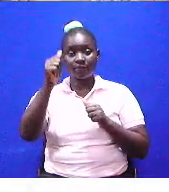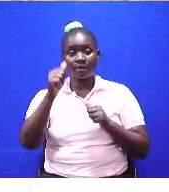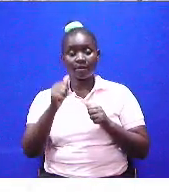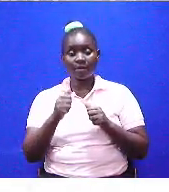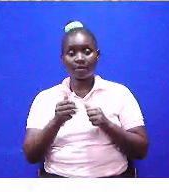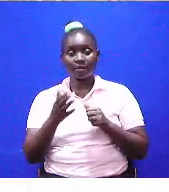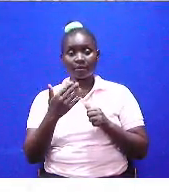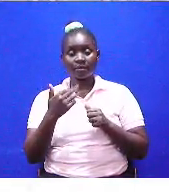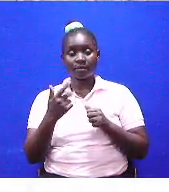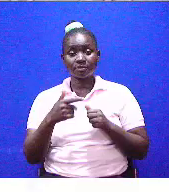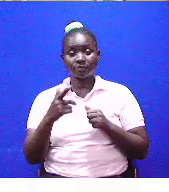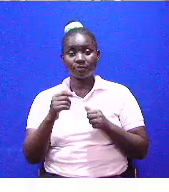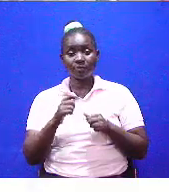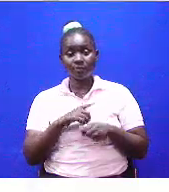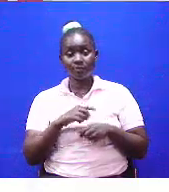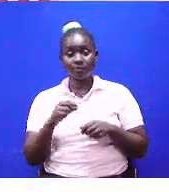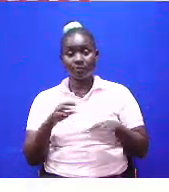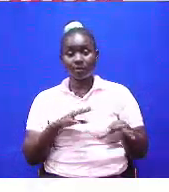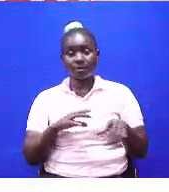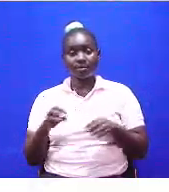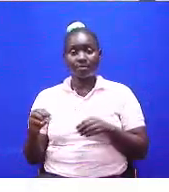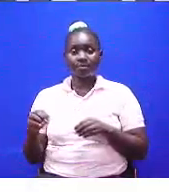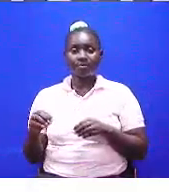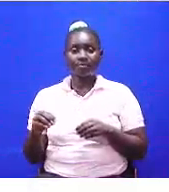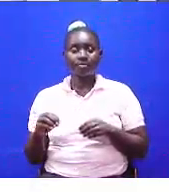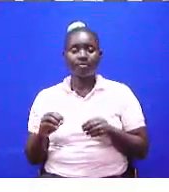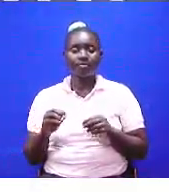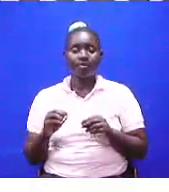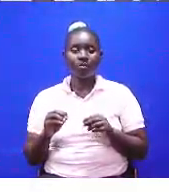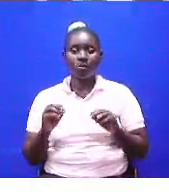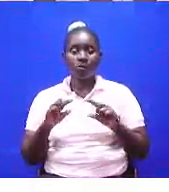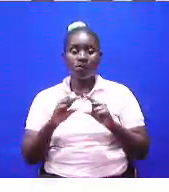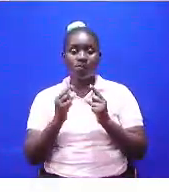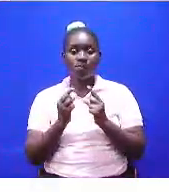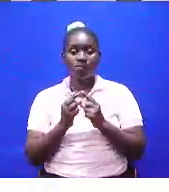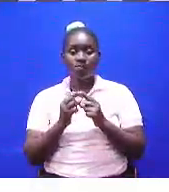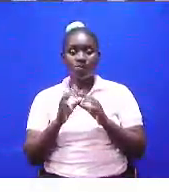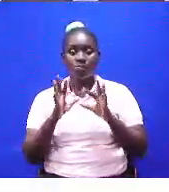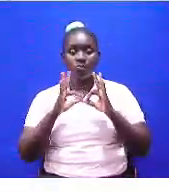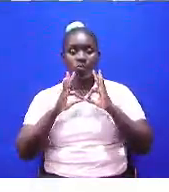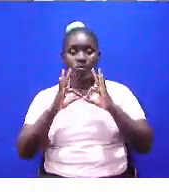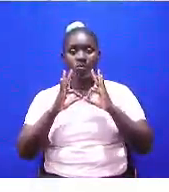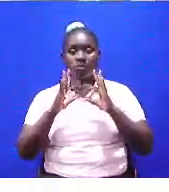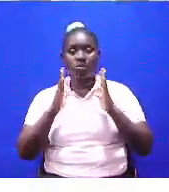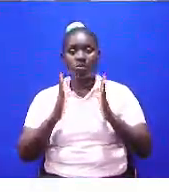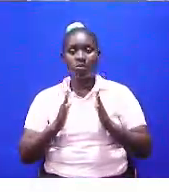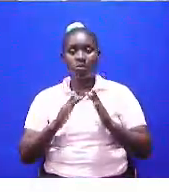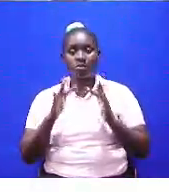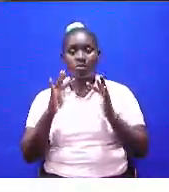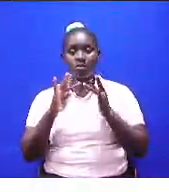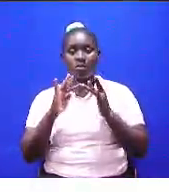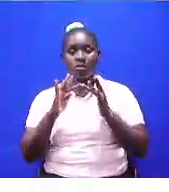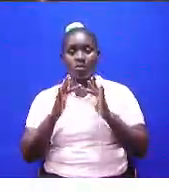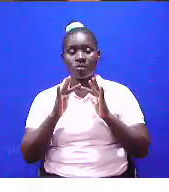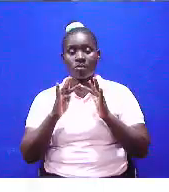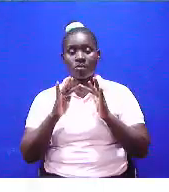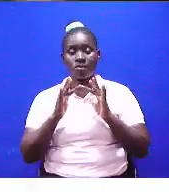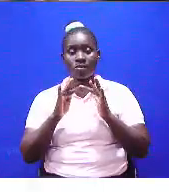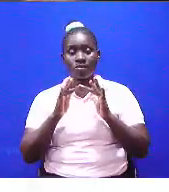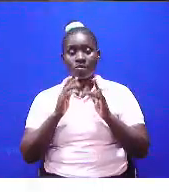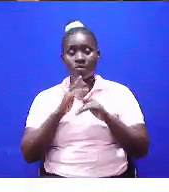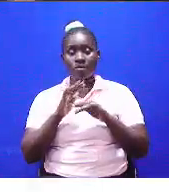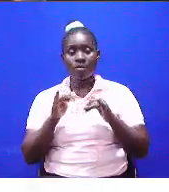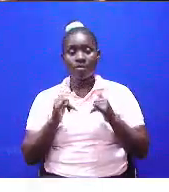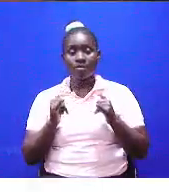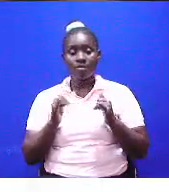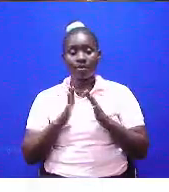hapa na wanavichukua kule Ekiombe kiongi ya Kiumbu Pastors Prayers Network Welfare Association Ngobono